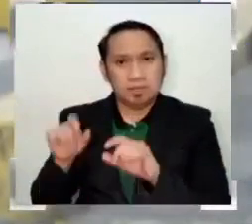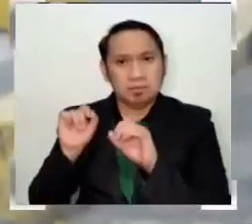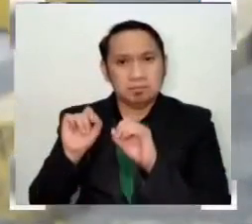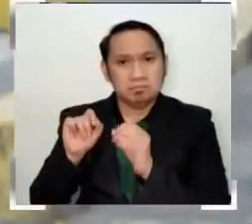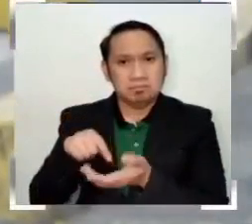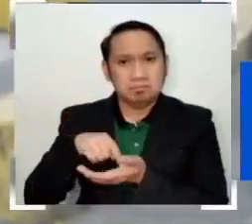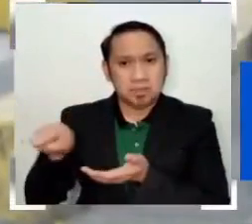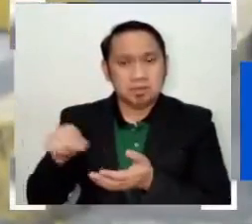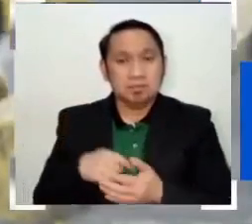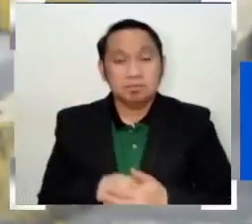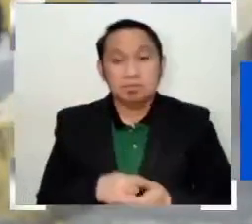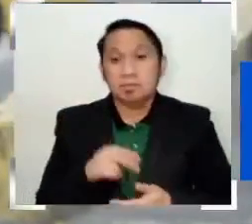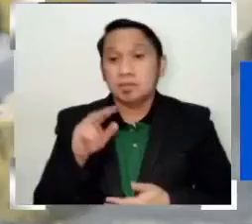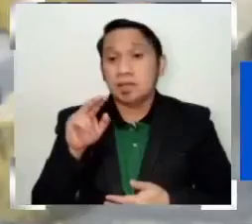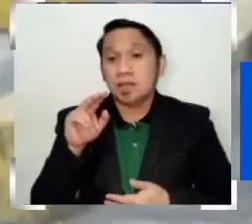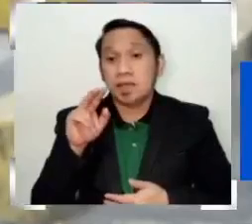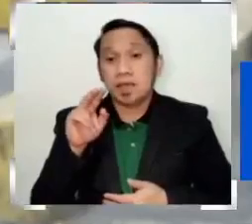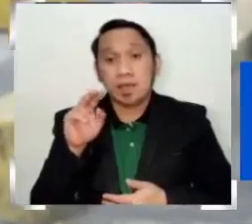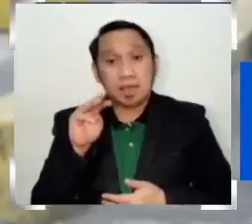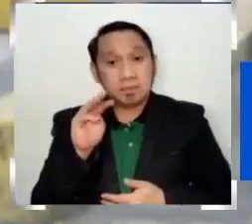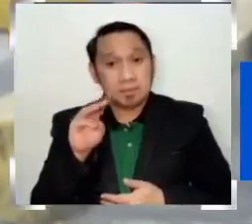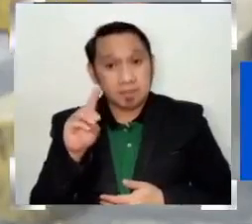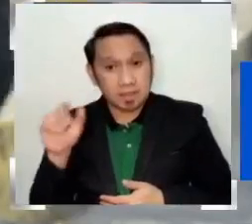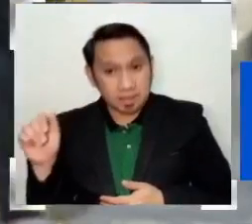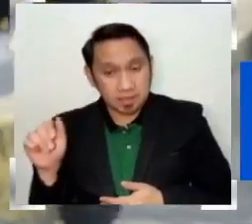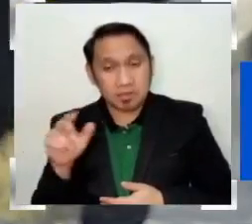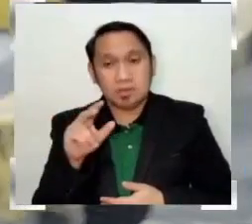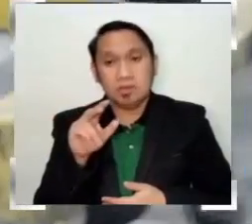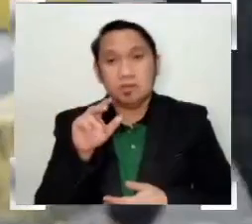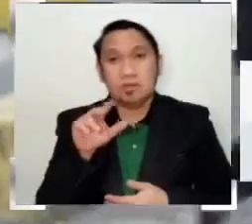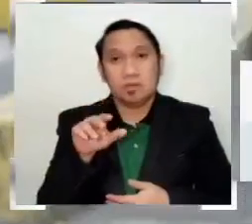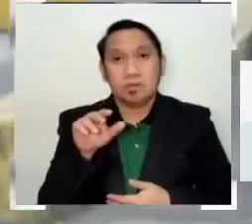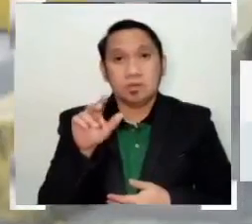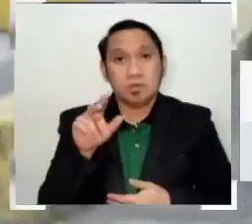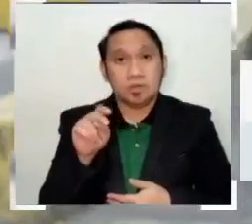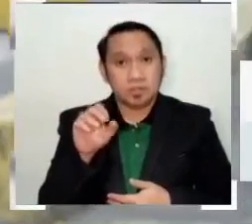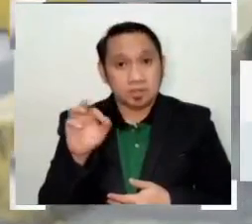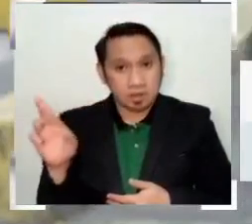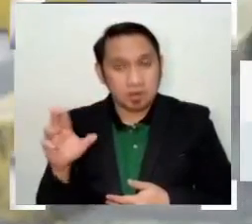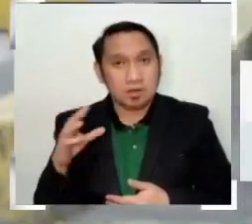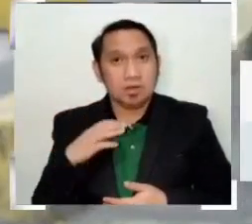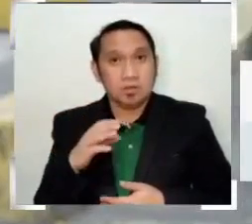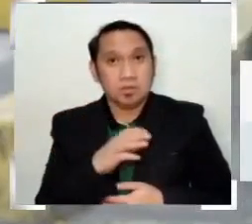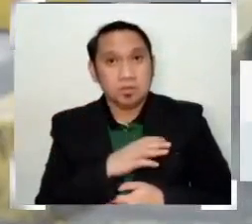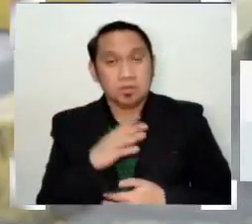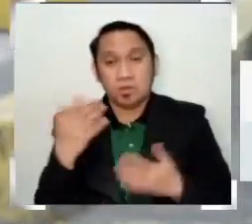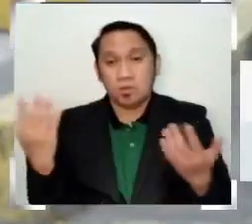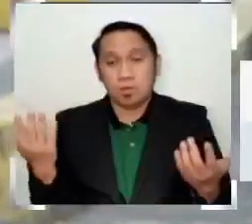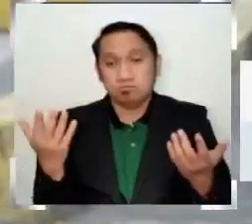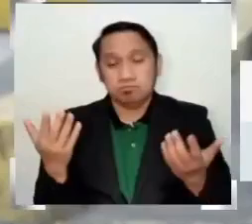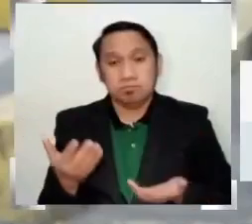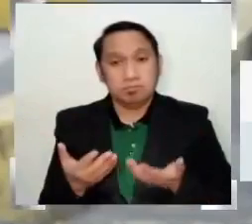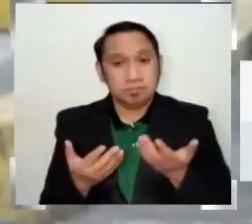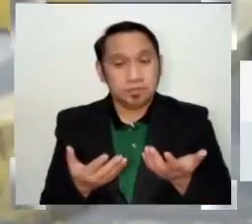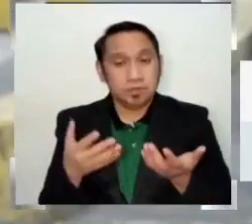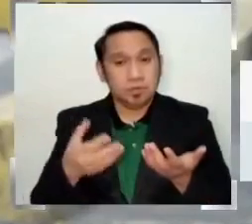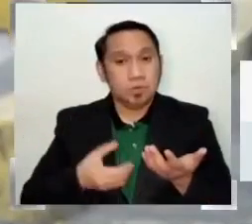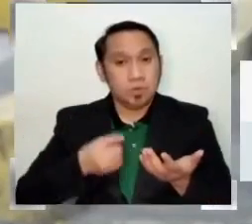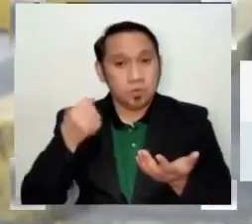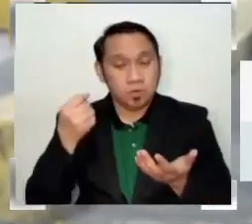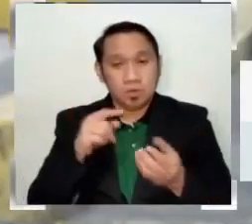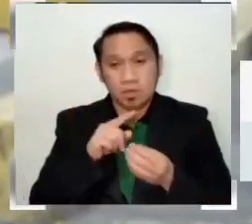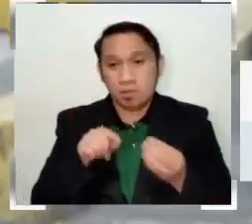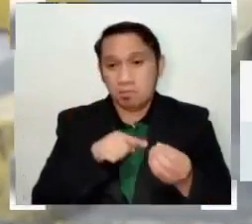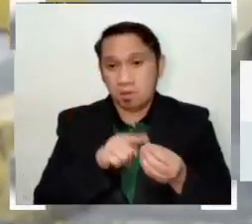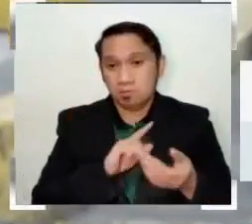ang Metro Manila Council na wala namang hihiling sa korte na maglabas ng temporary restraining order laban sa single ticketing policy.